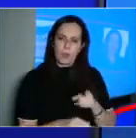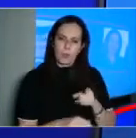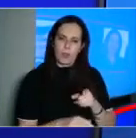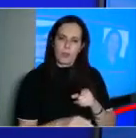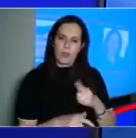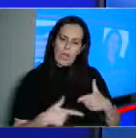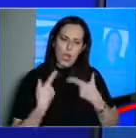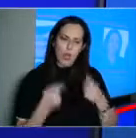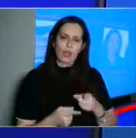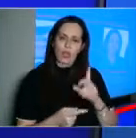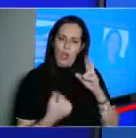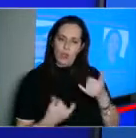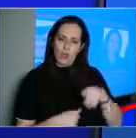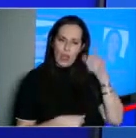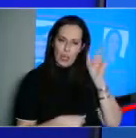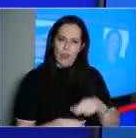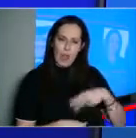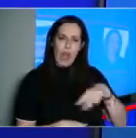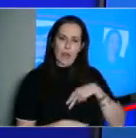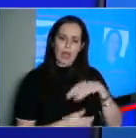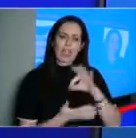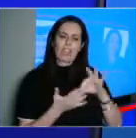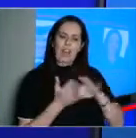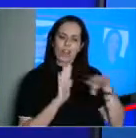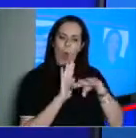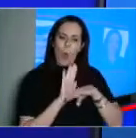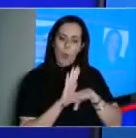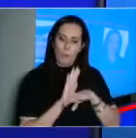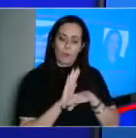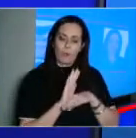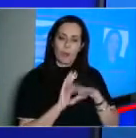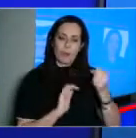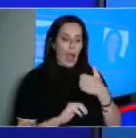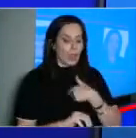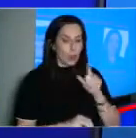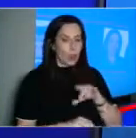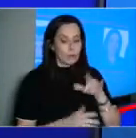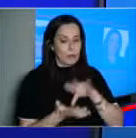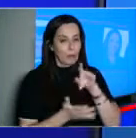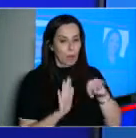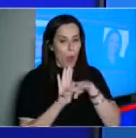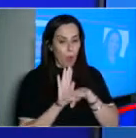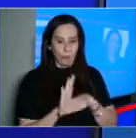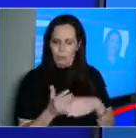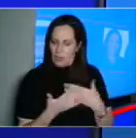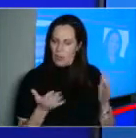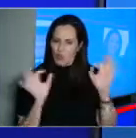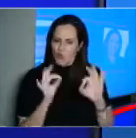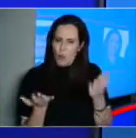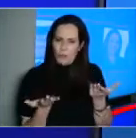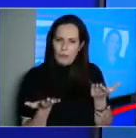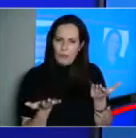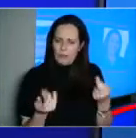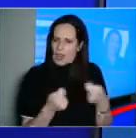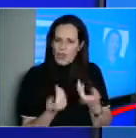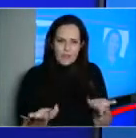לחיות את החיים האלה. עכשיו, יש אנשים שאמונים על כתיבת החוקים האלה, ואם אנחנו לא נמצאות שם, אין לנו שום